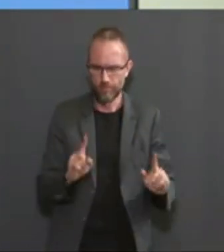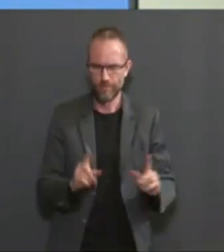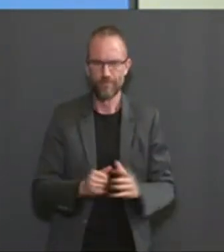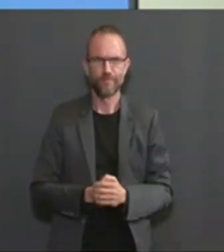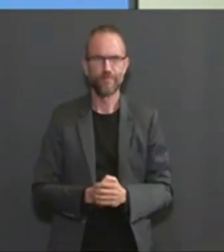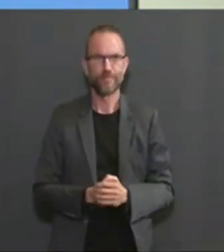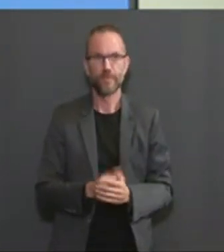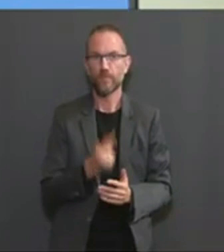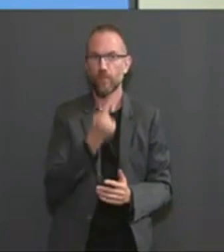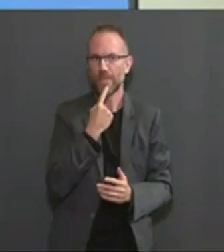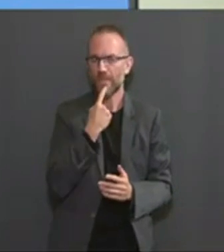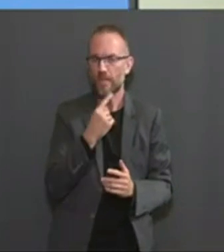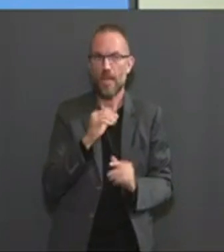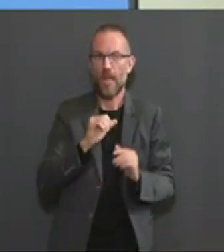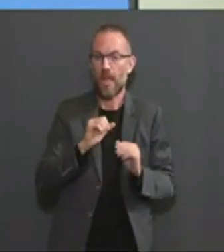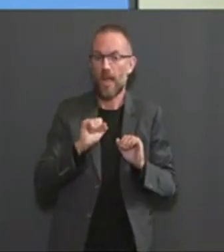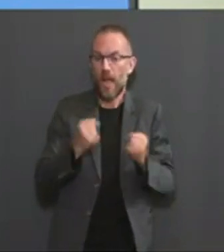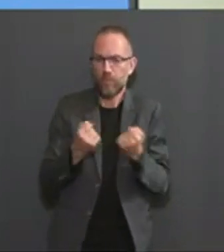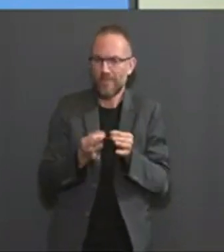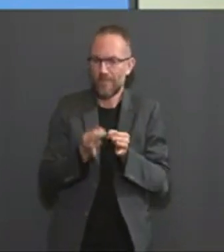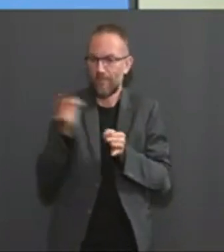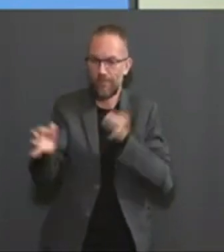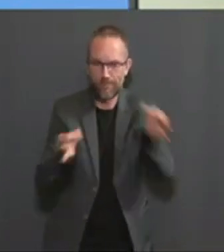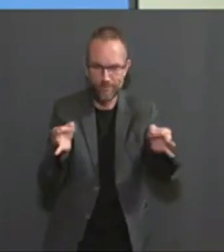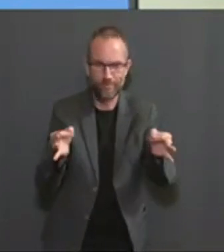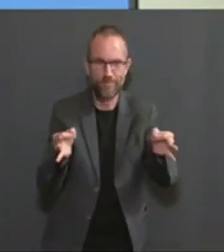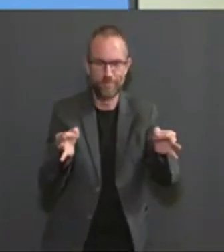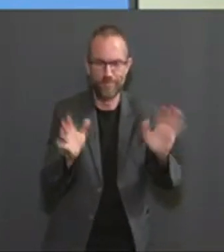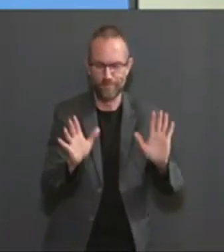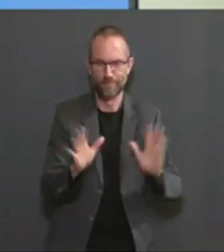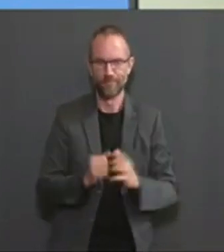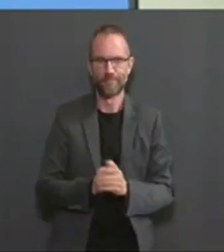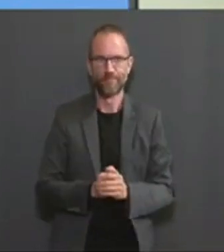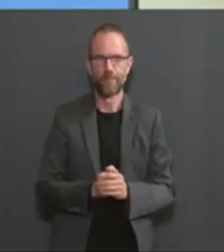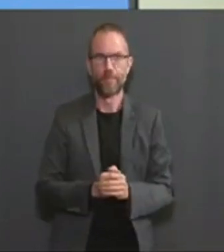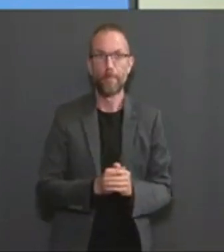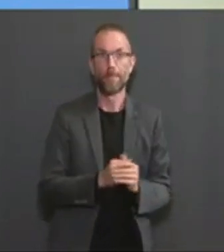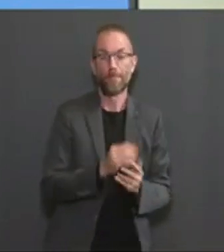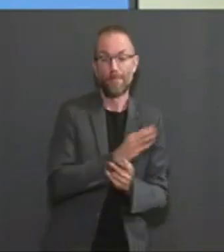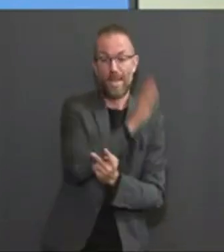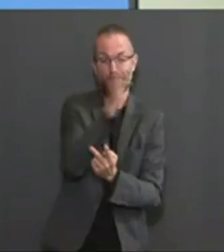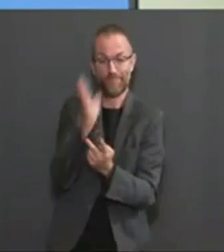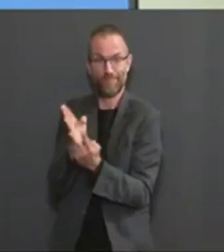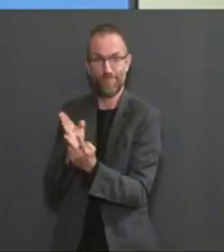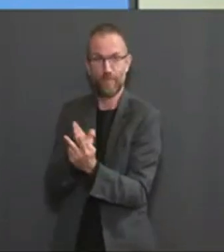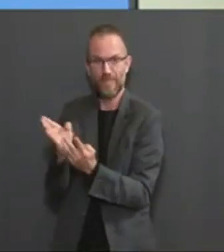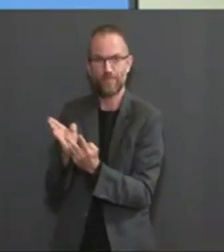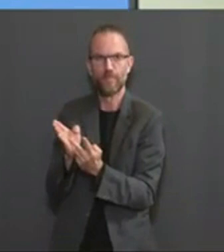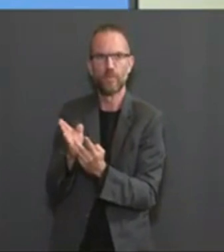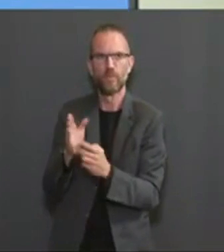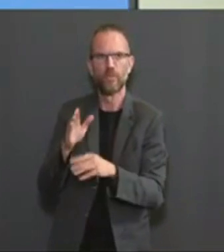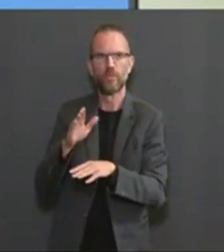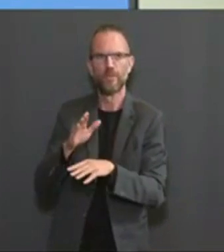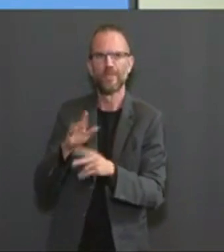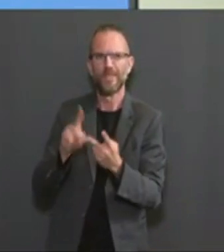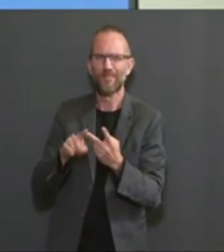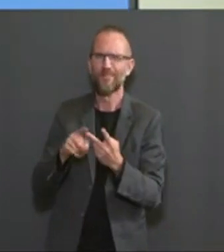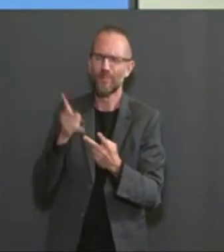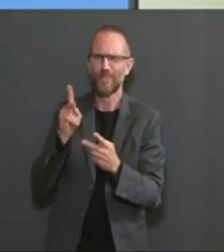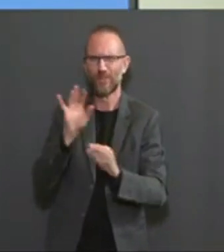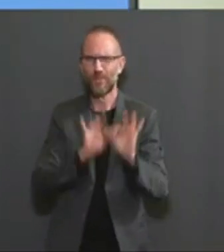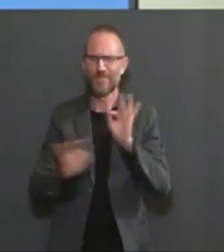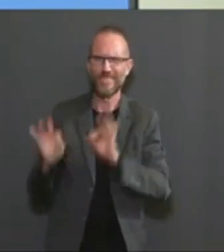transmettre un virus vivant. Concernant la partie sur la transmission, c'est plus complexe parce